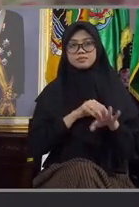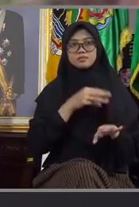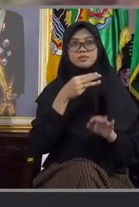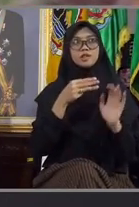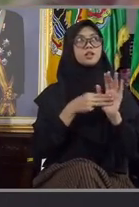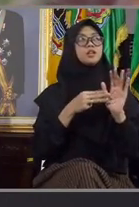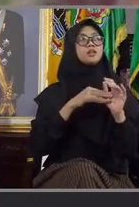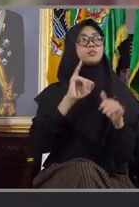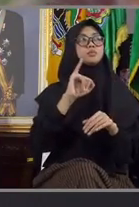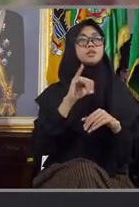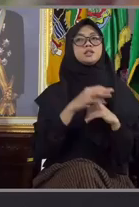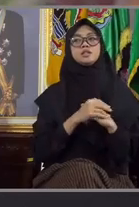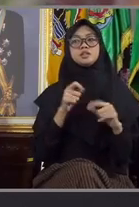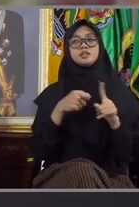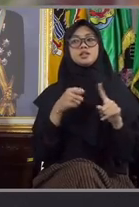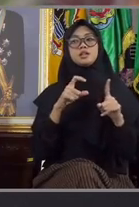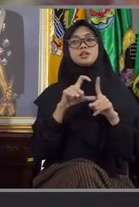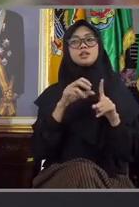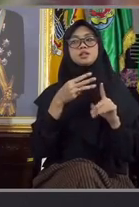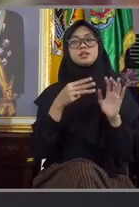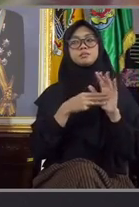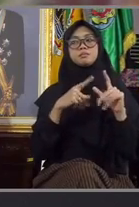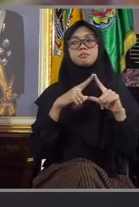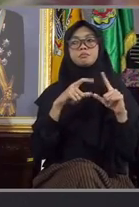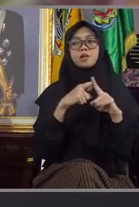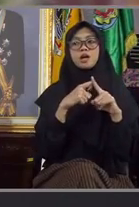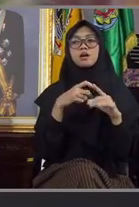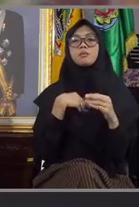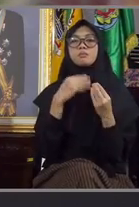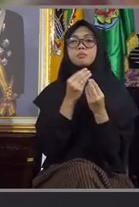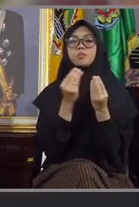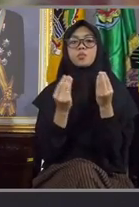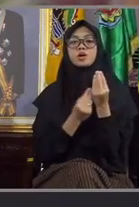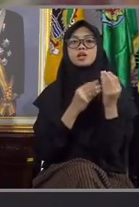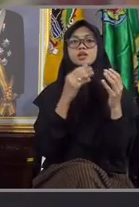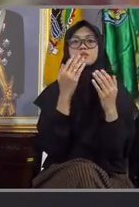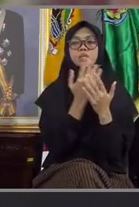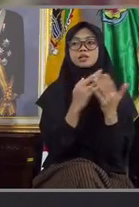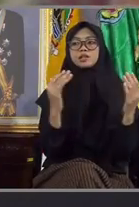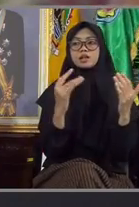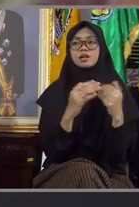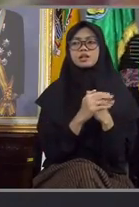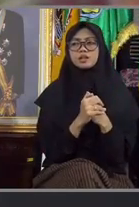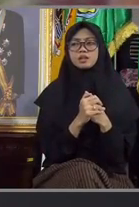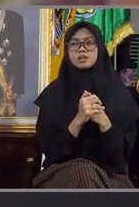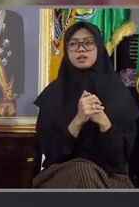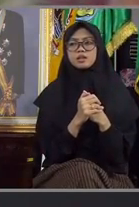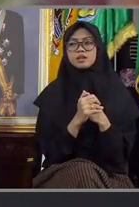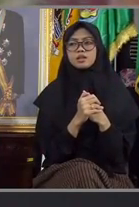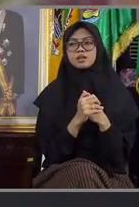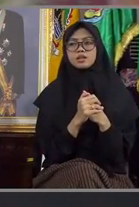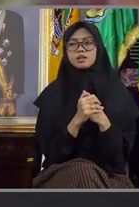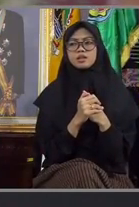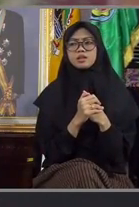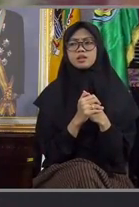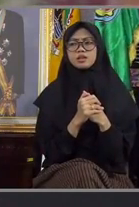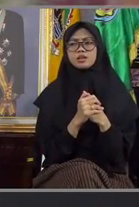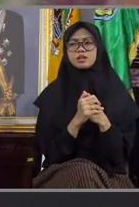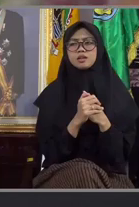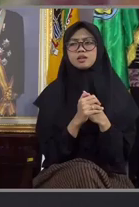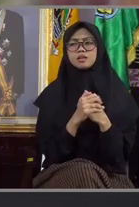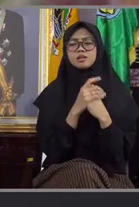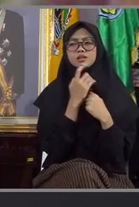dari Demak, mewakili masyarakat. Saya dari perguruan tinggi, tapi yang akan saya sampaikan adalah